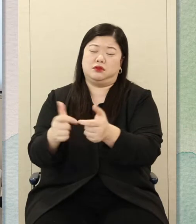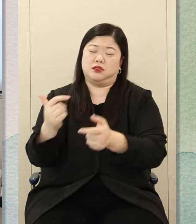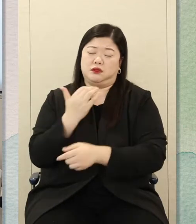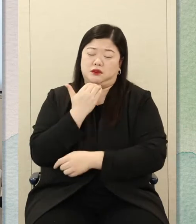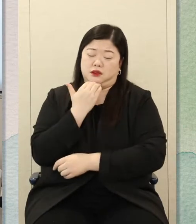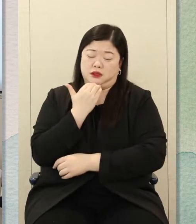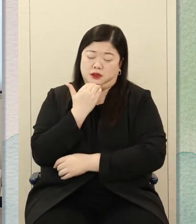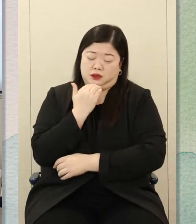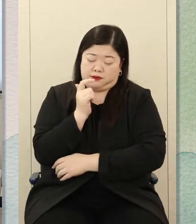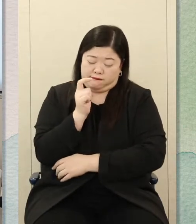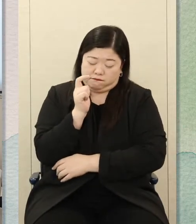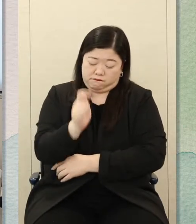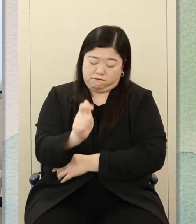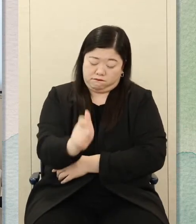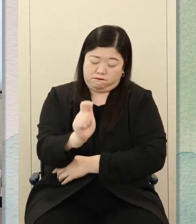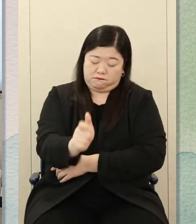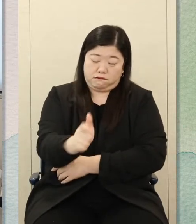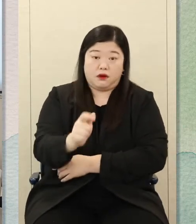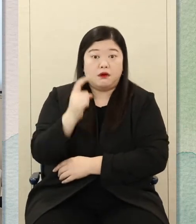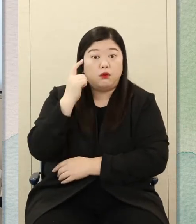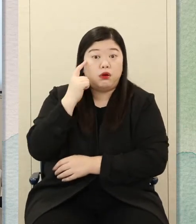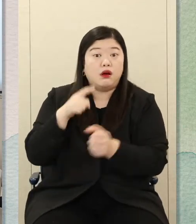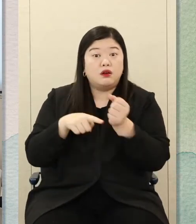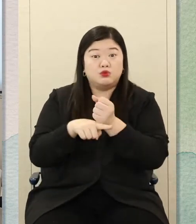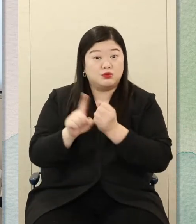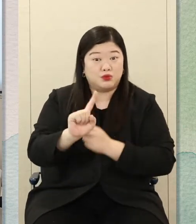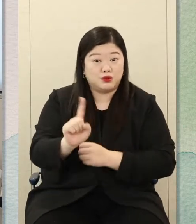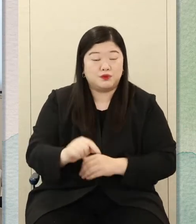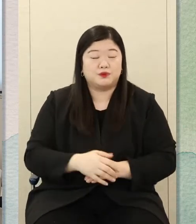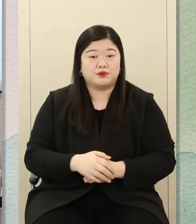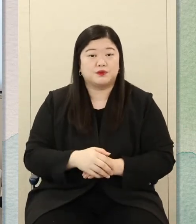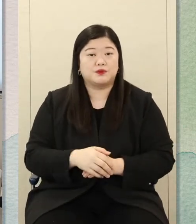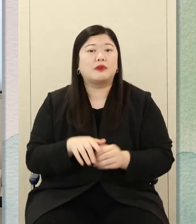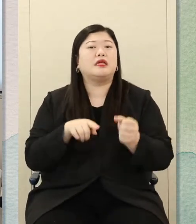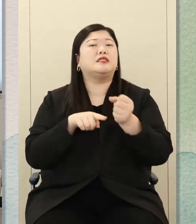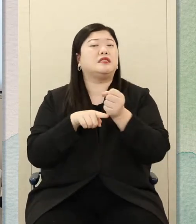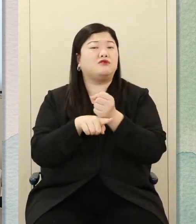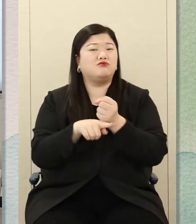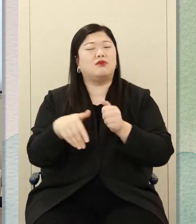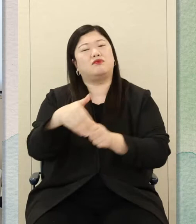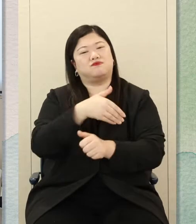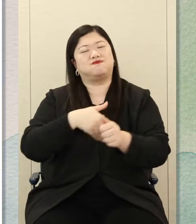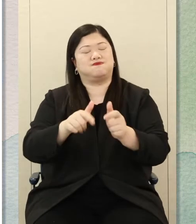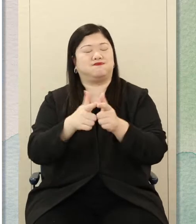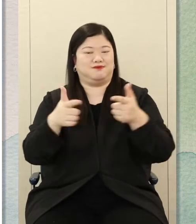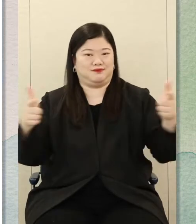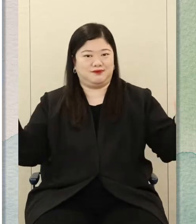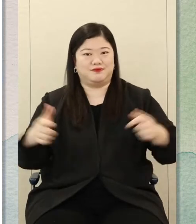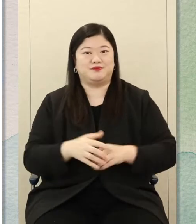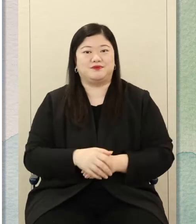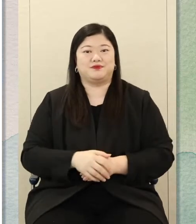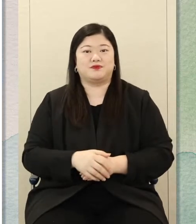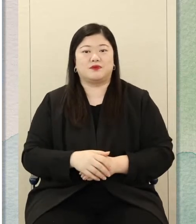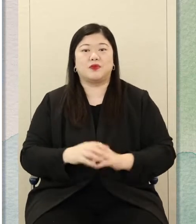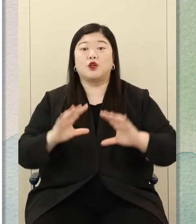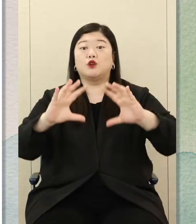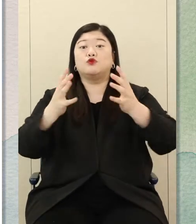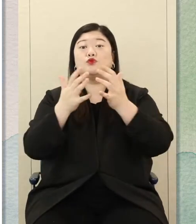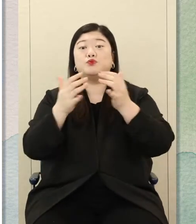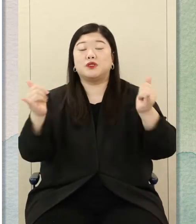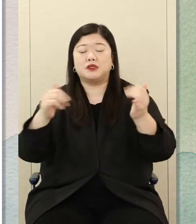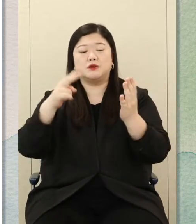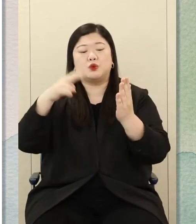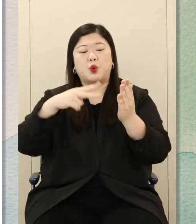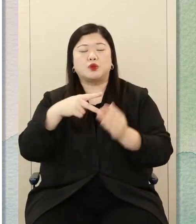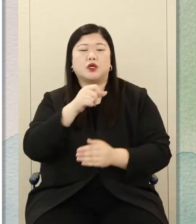하게 되는 거죠. 예. 그래서 여러 가지 것들 이제 저희 국민 독서 실태 조사 저걸 보면 사실 이제 저 조사해